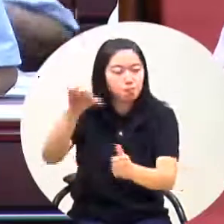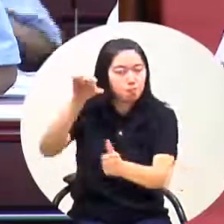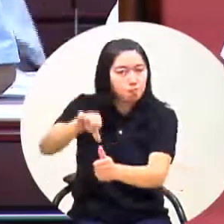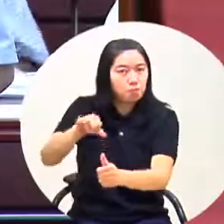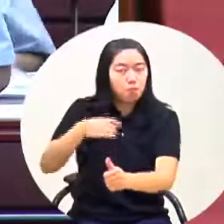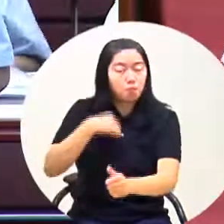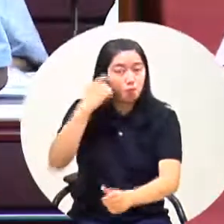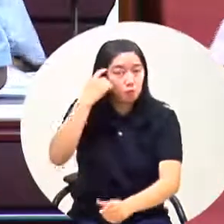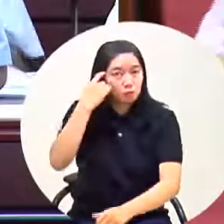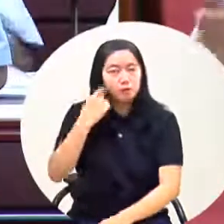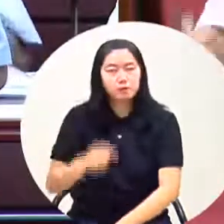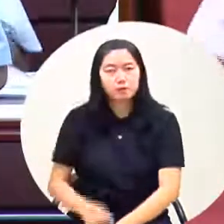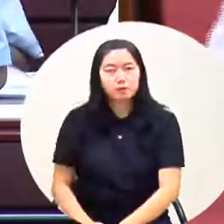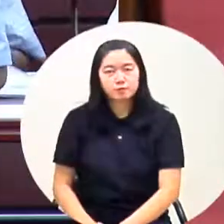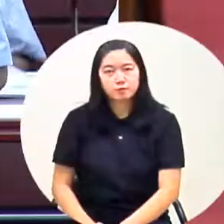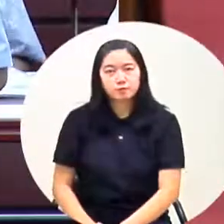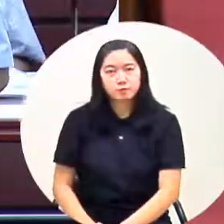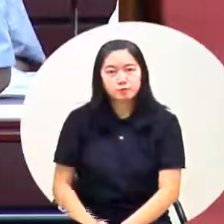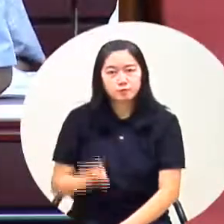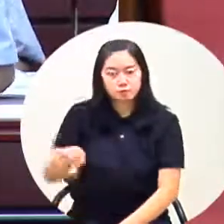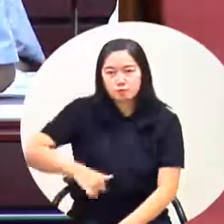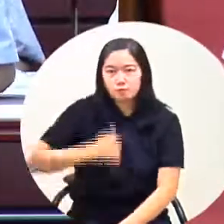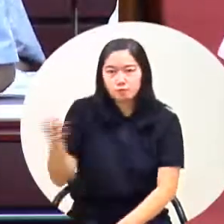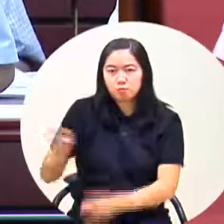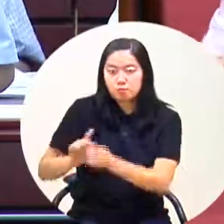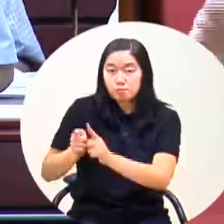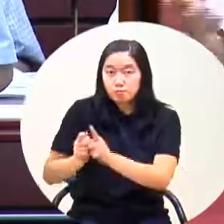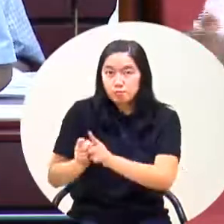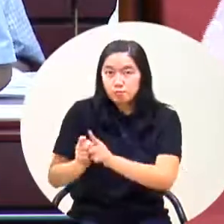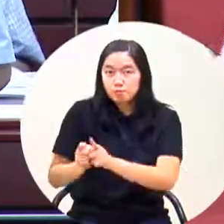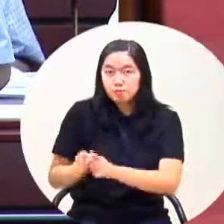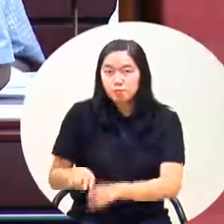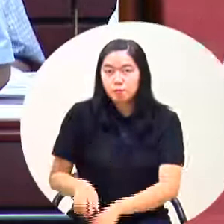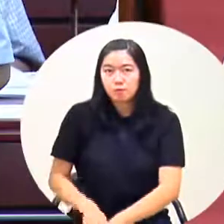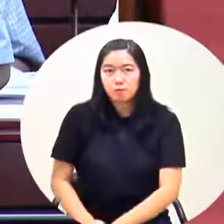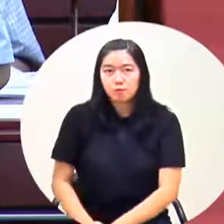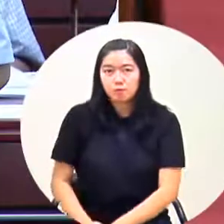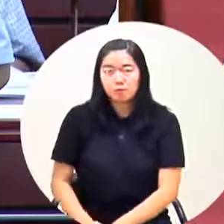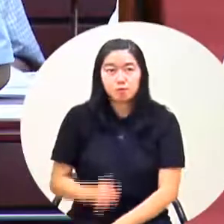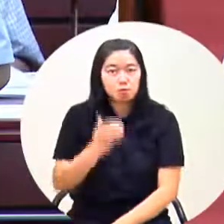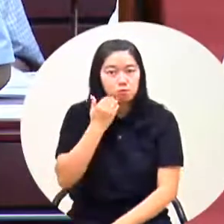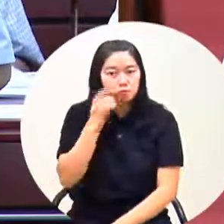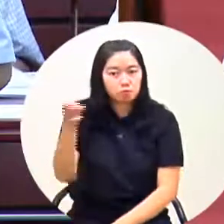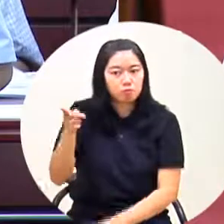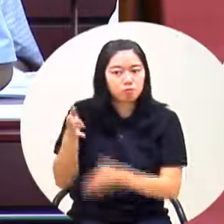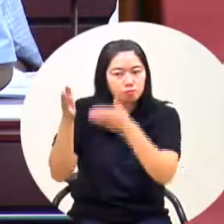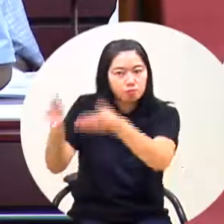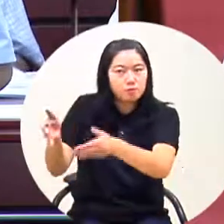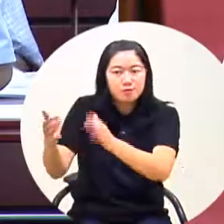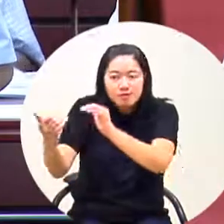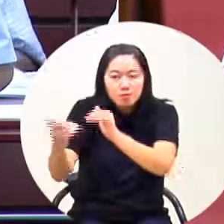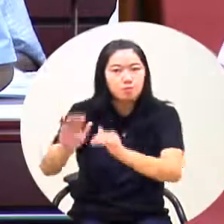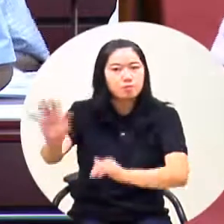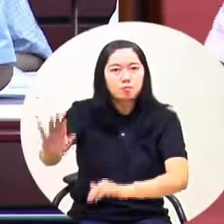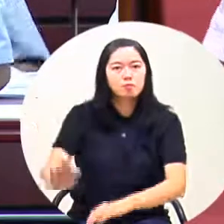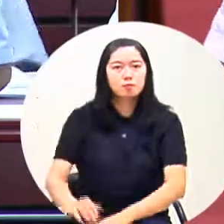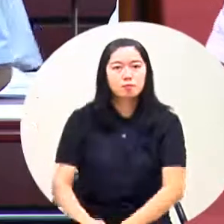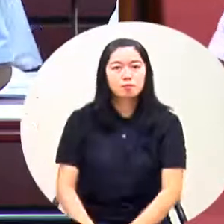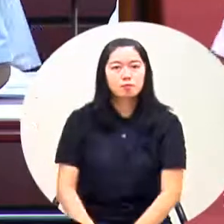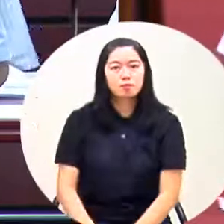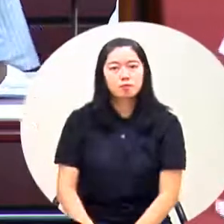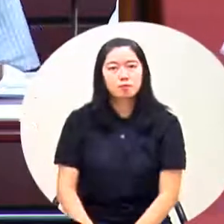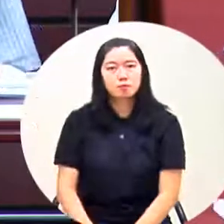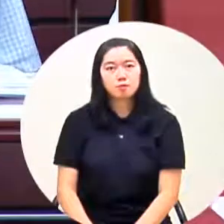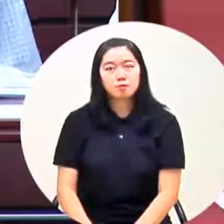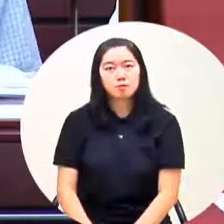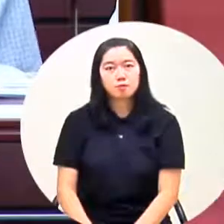讲哈，伊都才故意啊，对不对？都相对那无一定啊对客气啊。 是啦。 啊，你所以伫